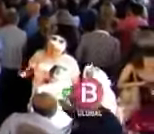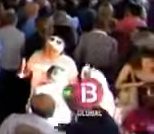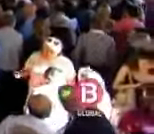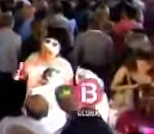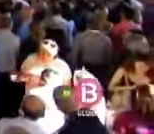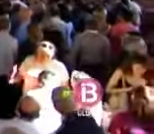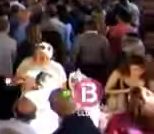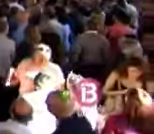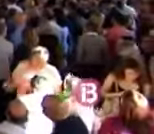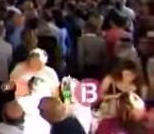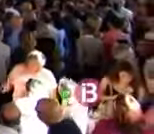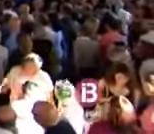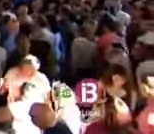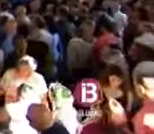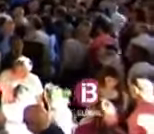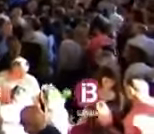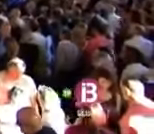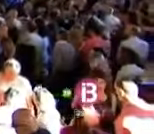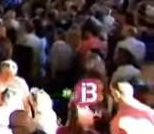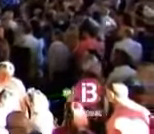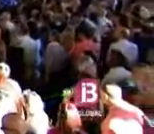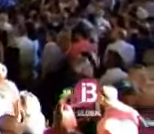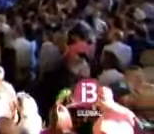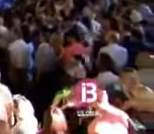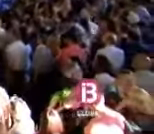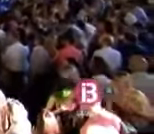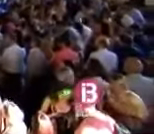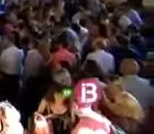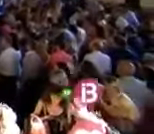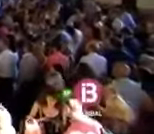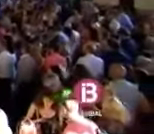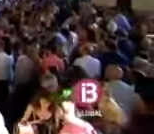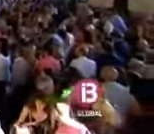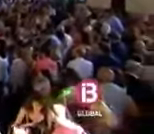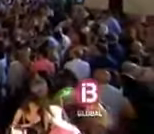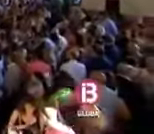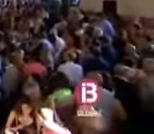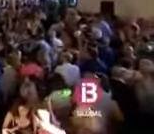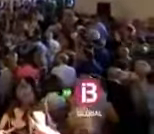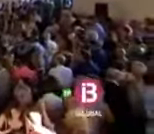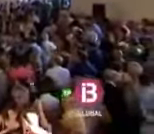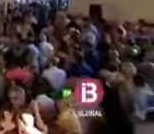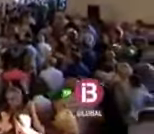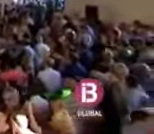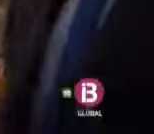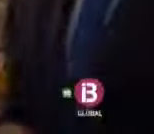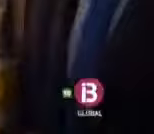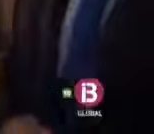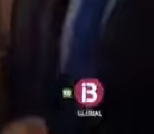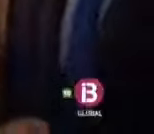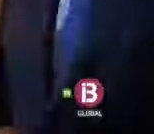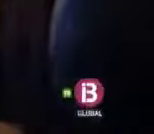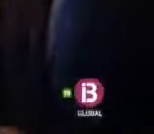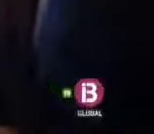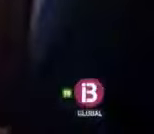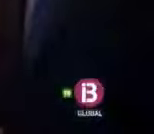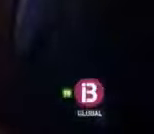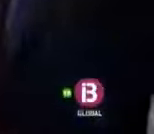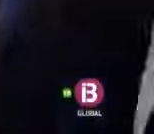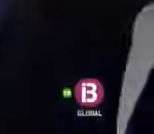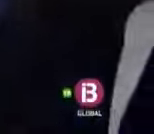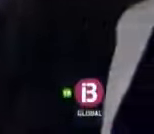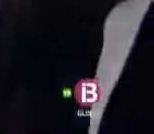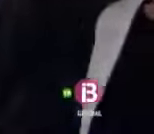Pesca i Alimentació, Luis Planas, i la responsable de la cartera de Transició Ecològica, Teresa Rivera. Entre 500 i